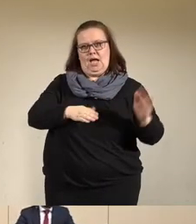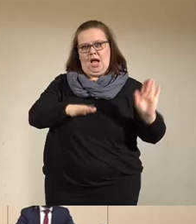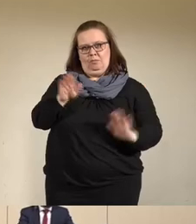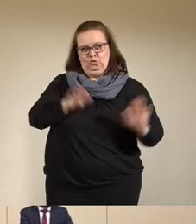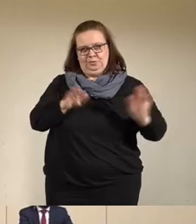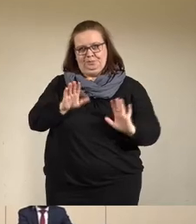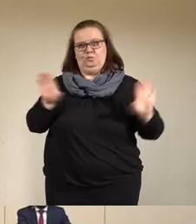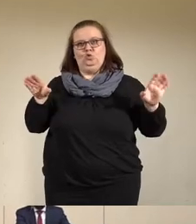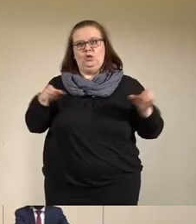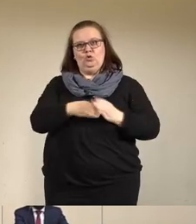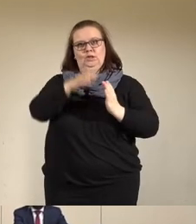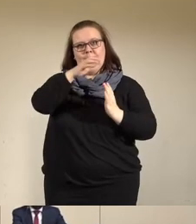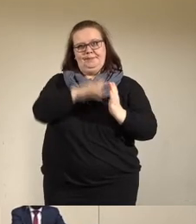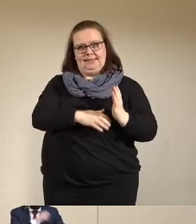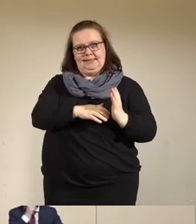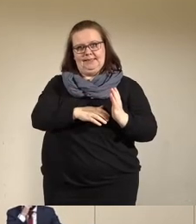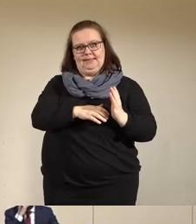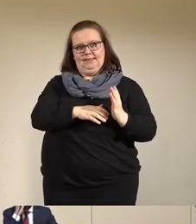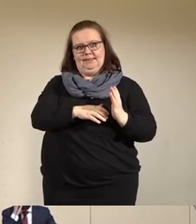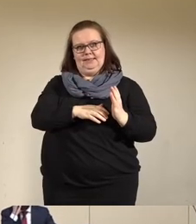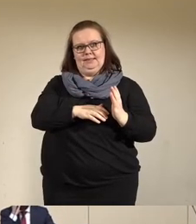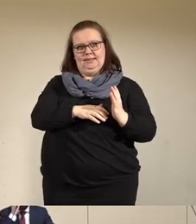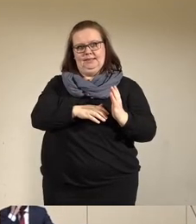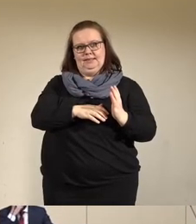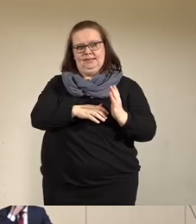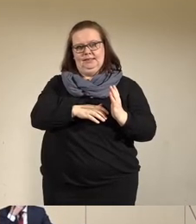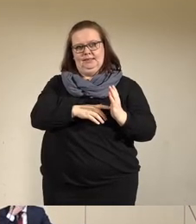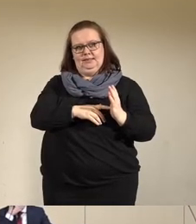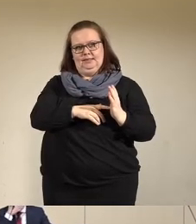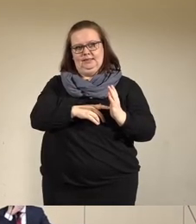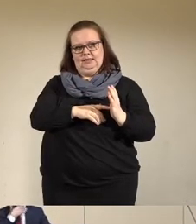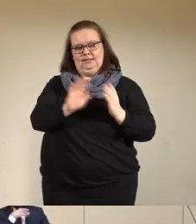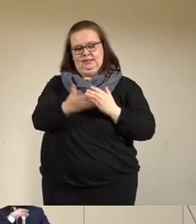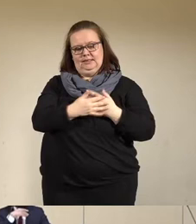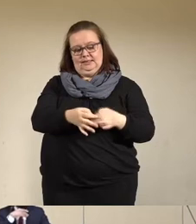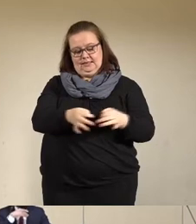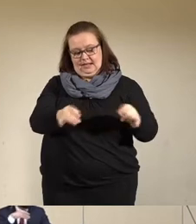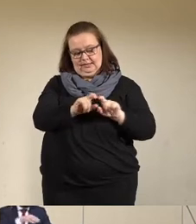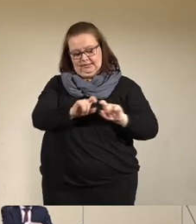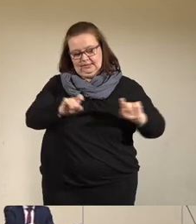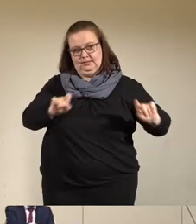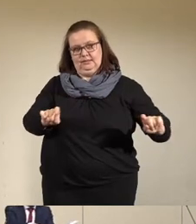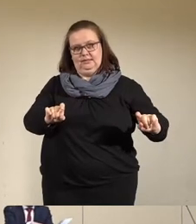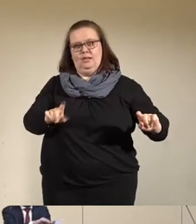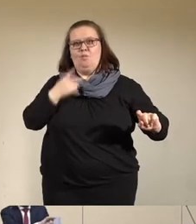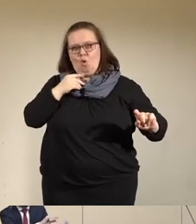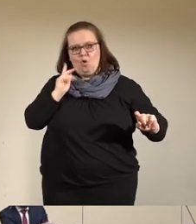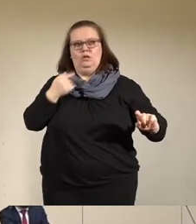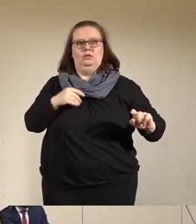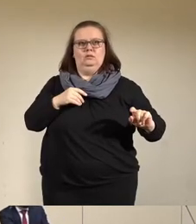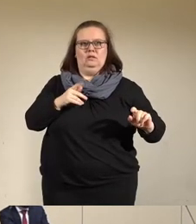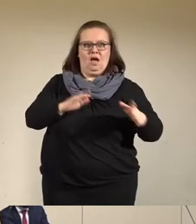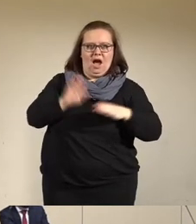federführende Ausschussbericht hat hier hinten den Satz tatsächlich, die Einwendung und so